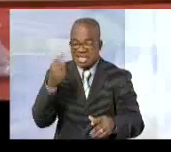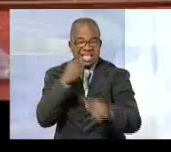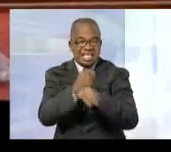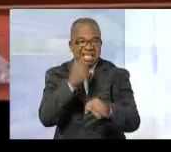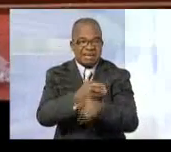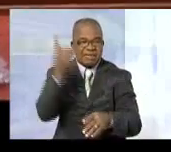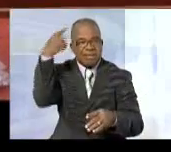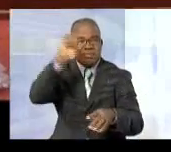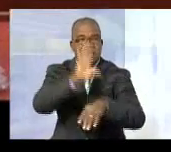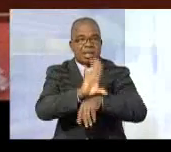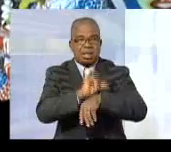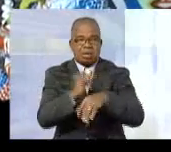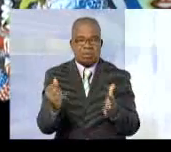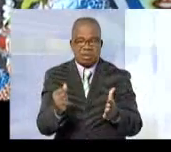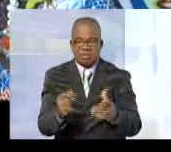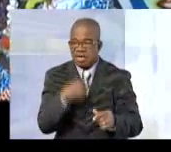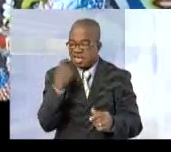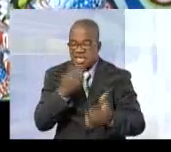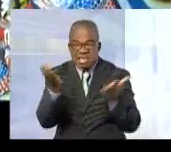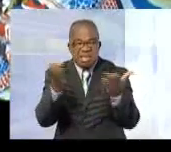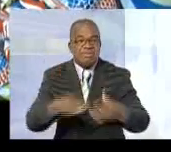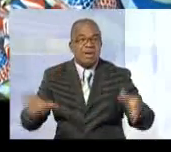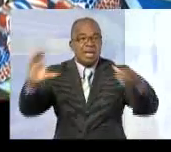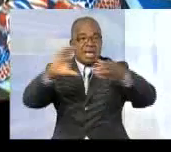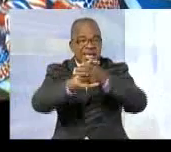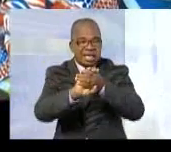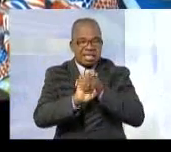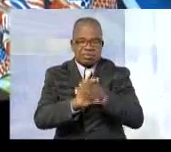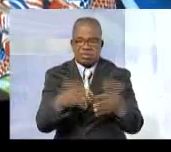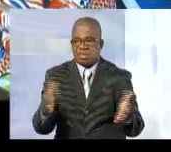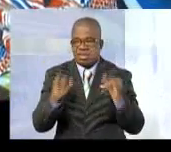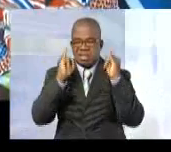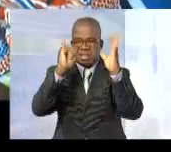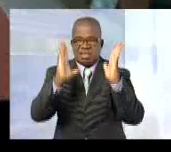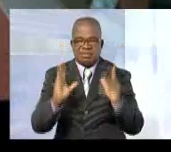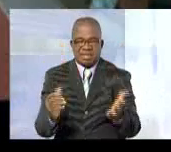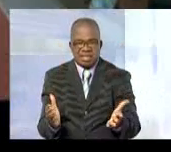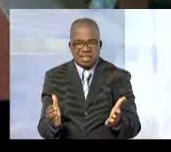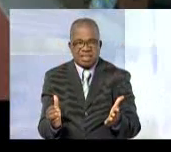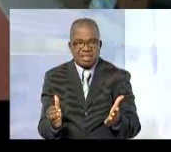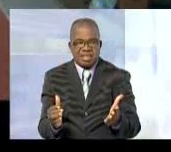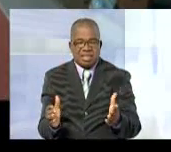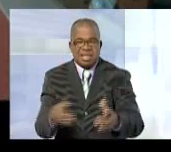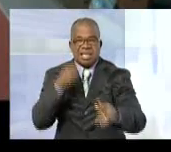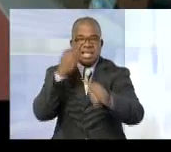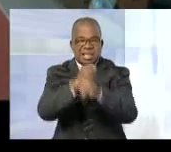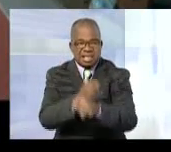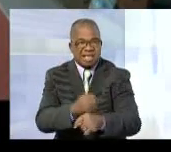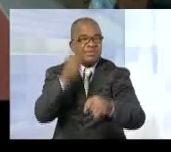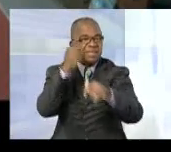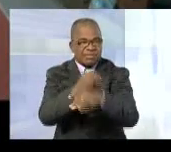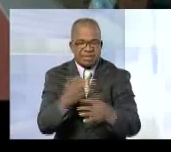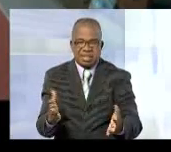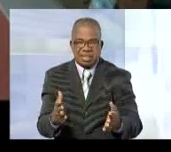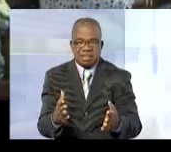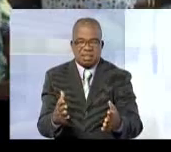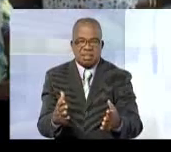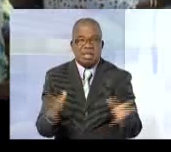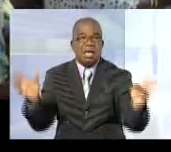appel à tous pour que le travail de réconciliation des Ivoiriens auquel s'était attelé Mgr Ambrose